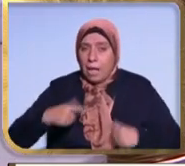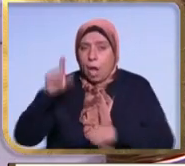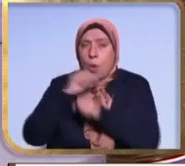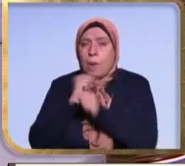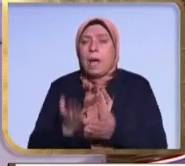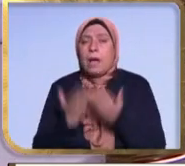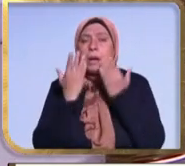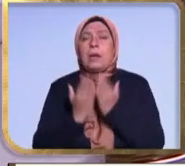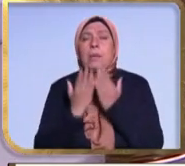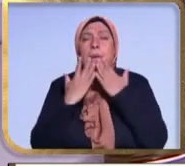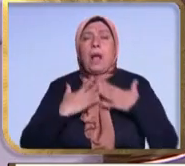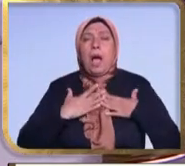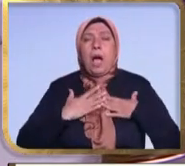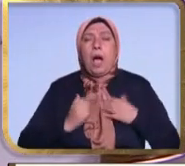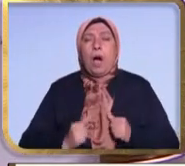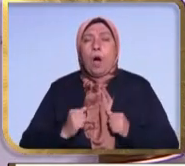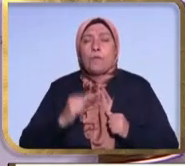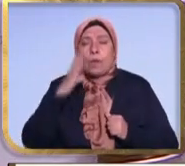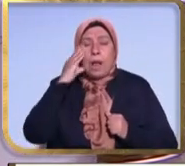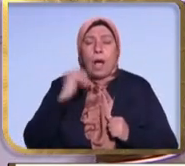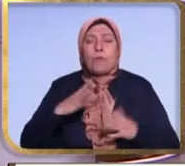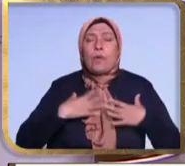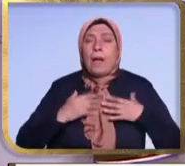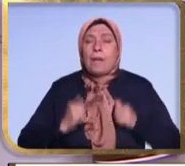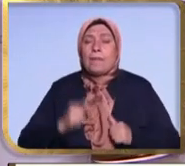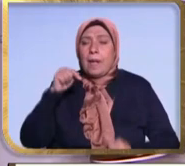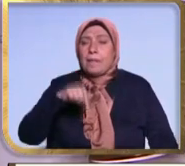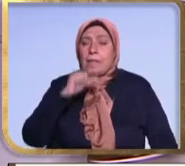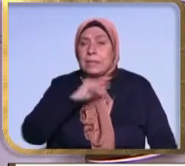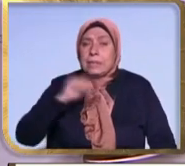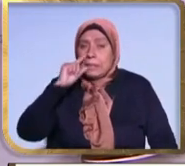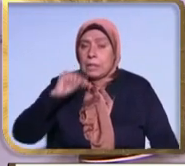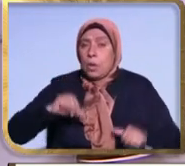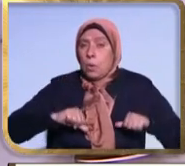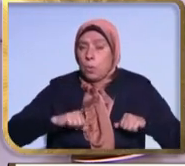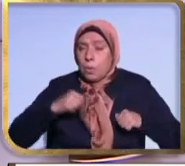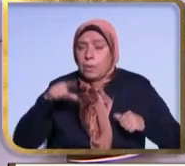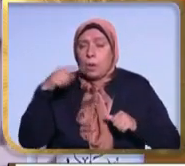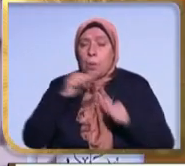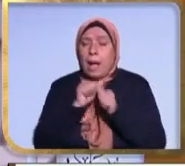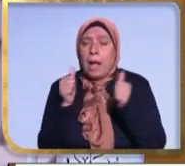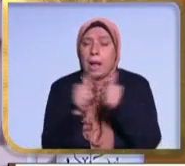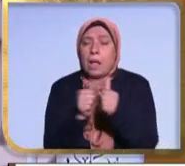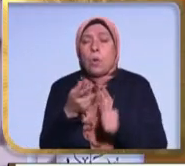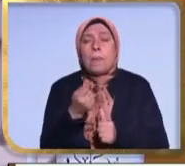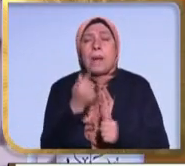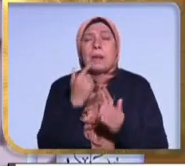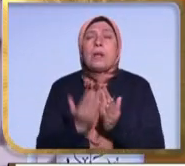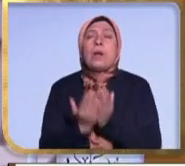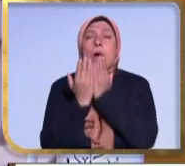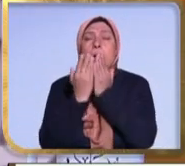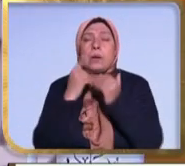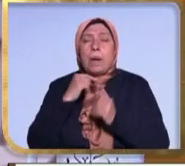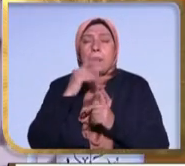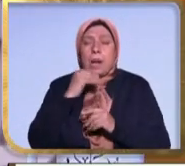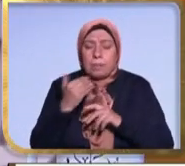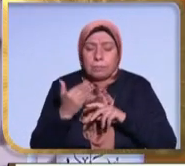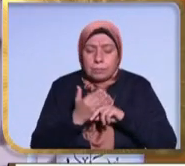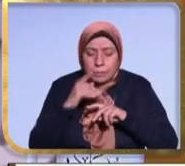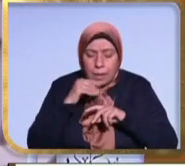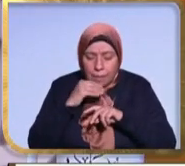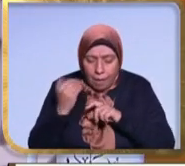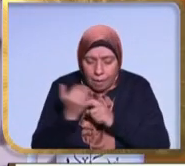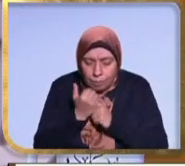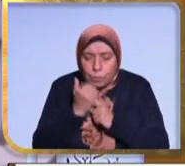إنا نسألك العفو والعافية في ديننا ودنيانا وأهلنا ومالنا، اللهم استر عوراتنا وآمن